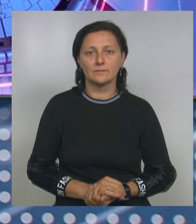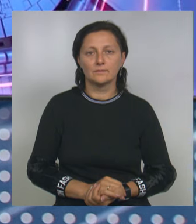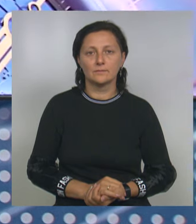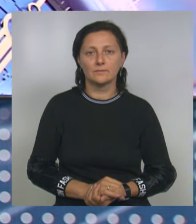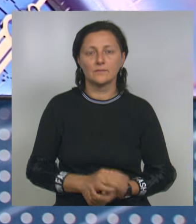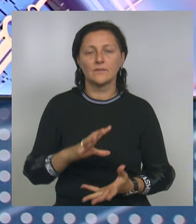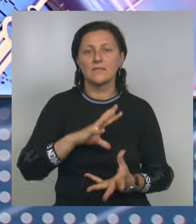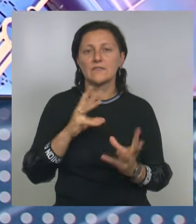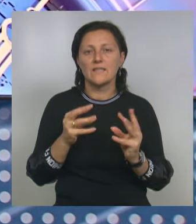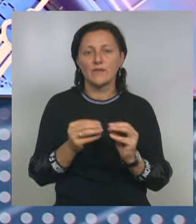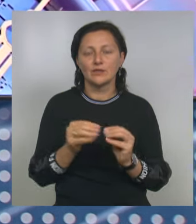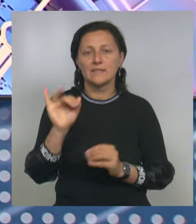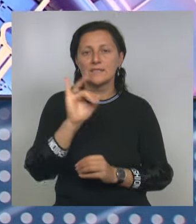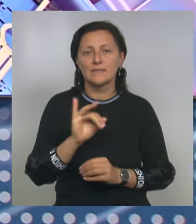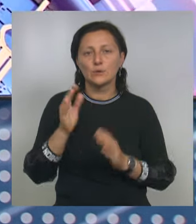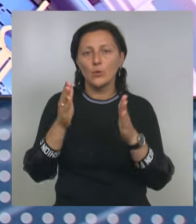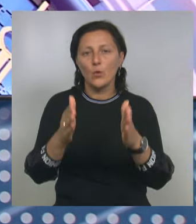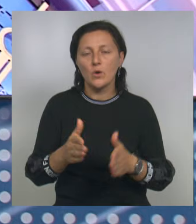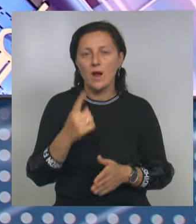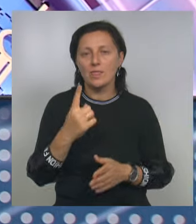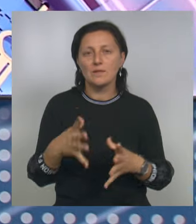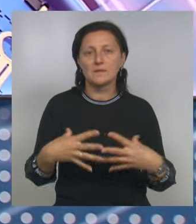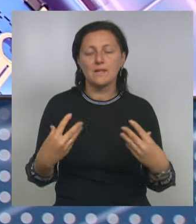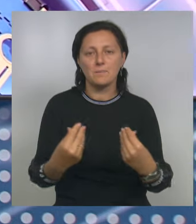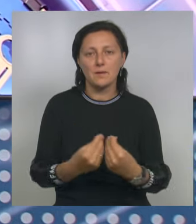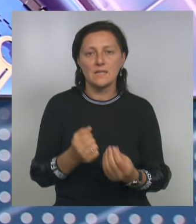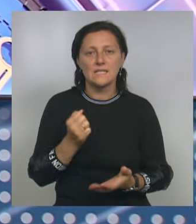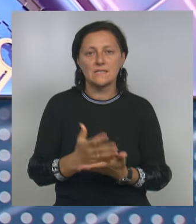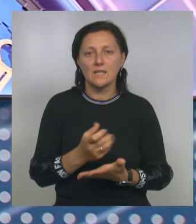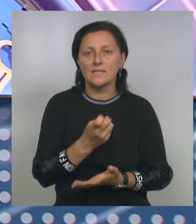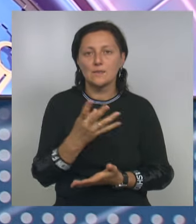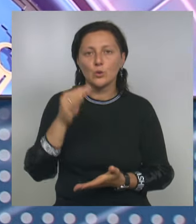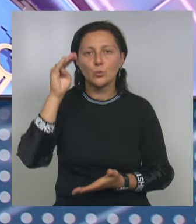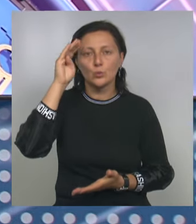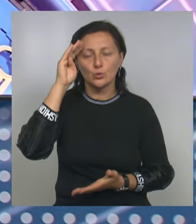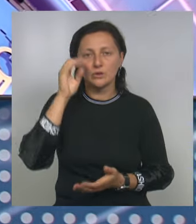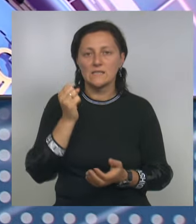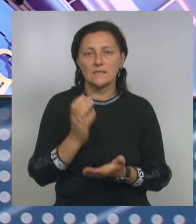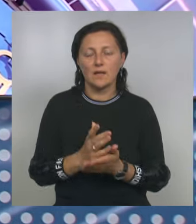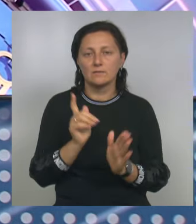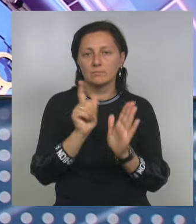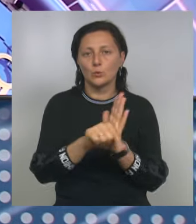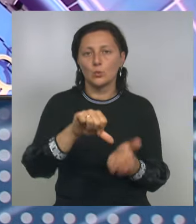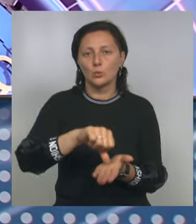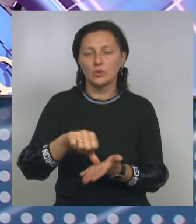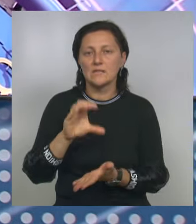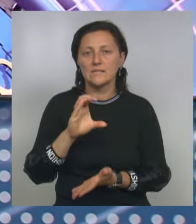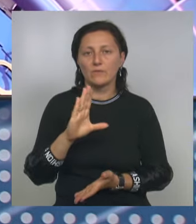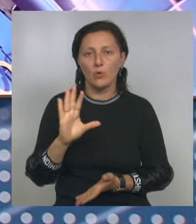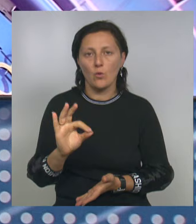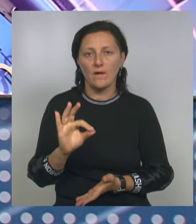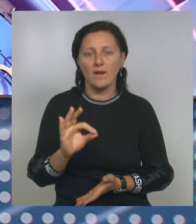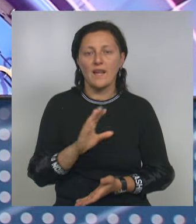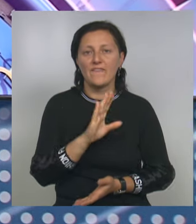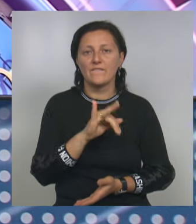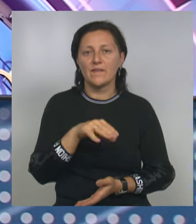И в завершении истории одной белгородской семьи. Сразу несколько мужчин, из которой стали участниками спецоперации. Виталия,